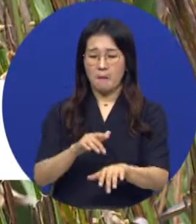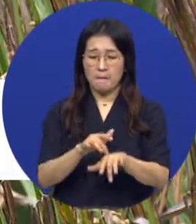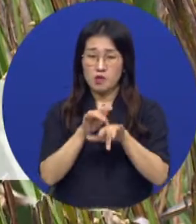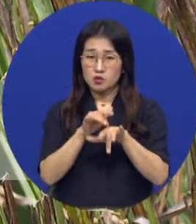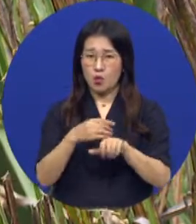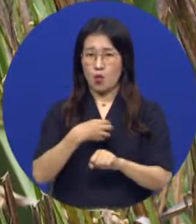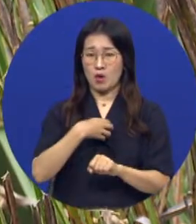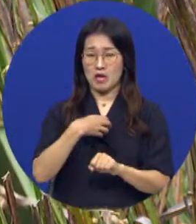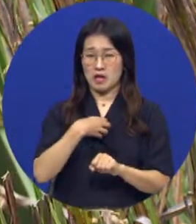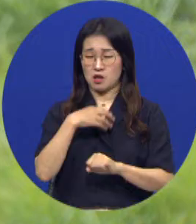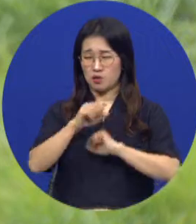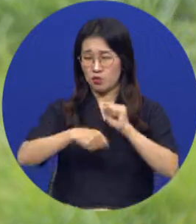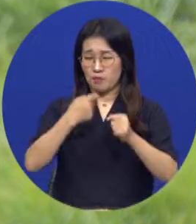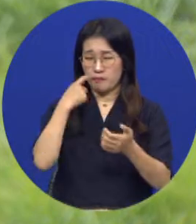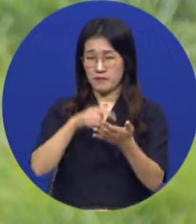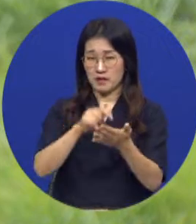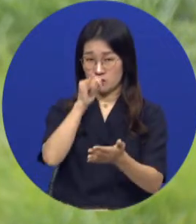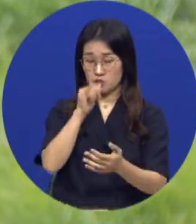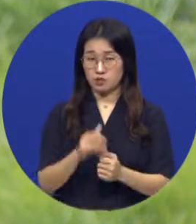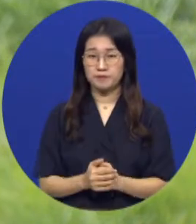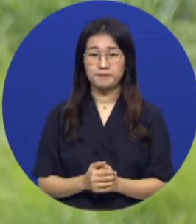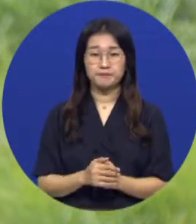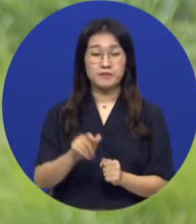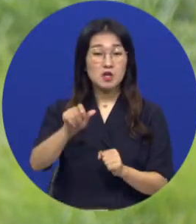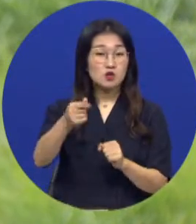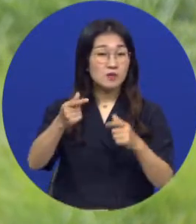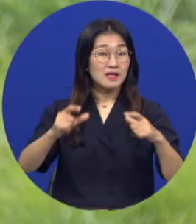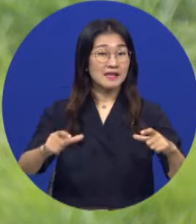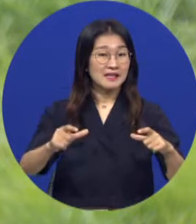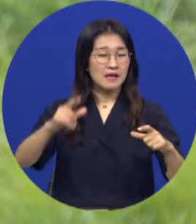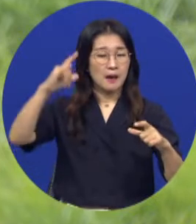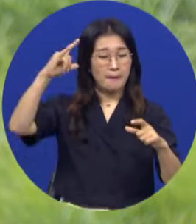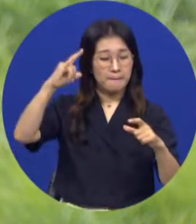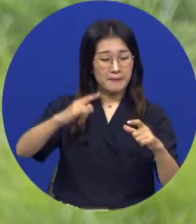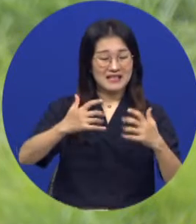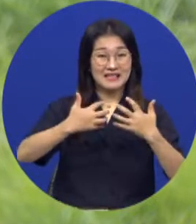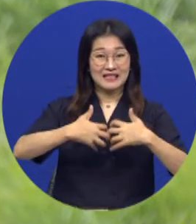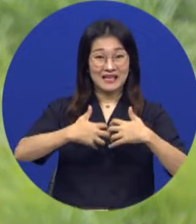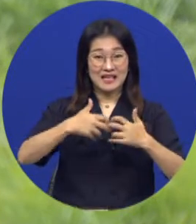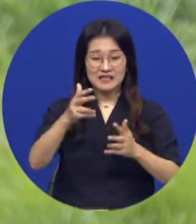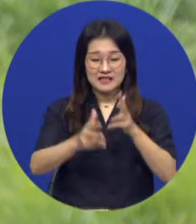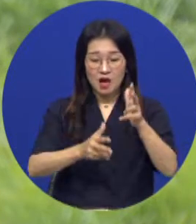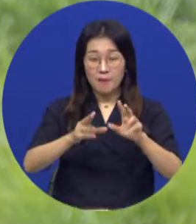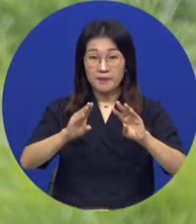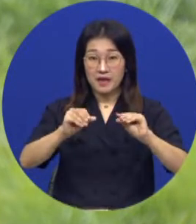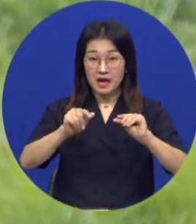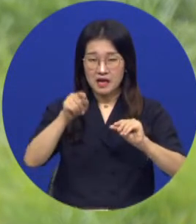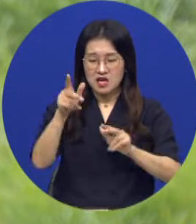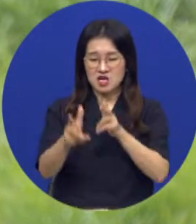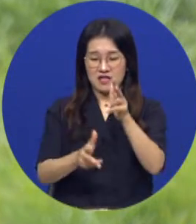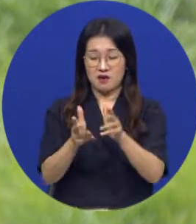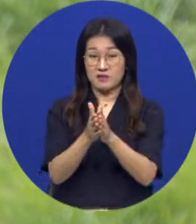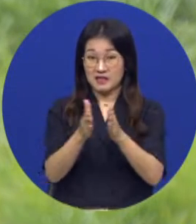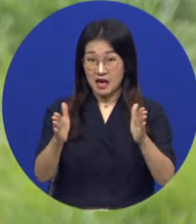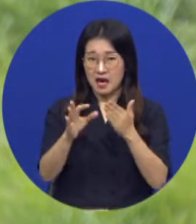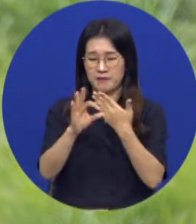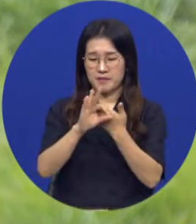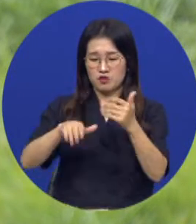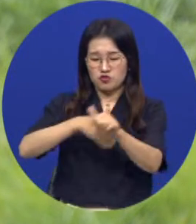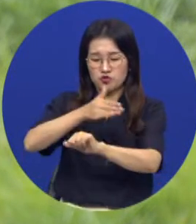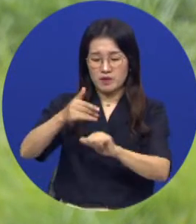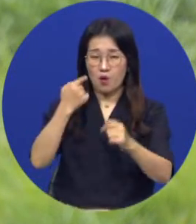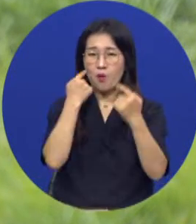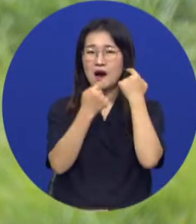발견되는 곳이기도 합니다 숨 앙리 태양광 발전 시설 사업 부지 입니다 이곳에 공사가 시작되면 주변 자연환경이